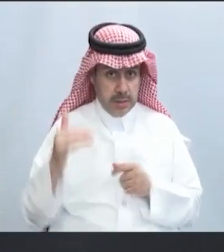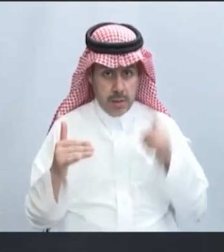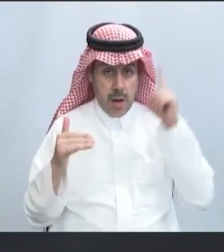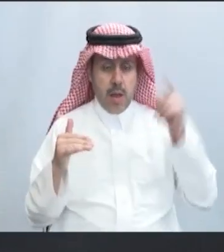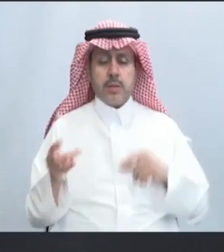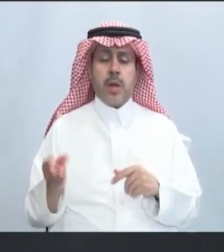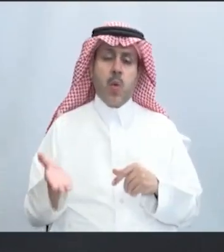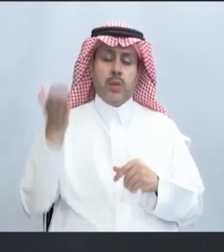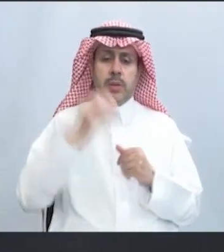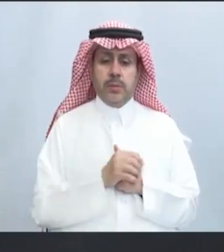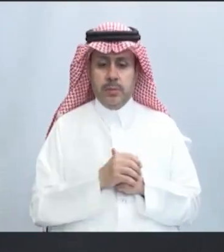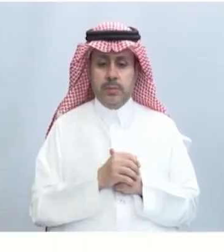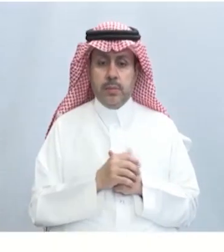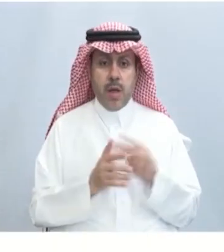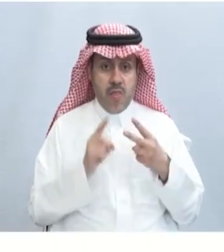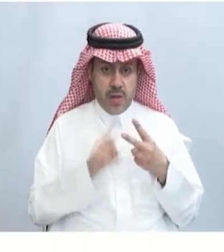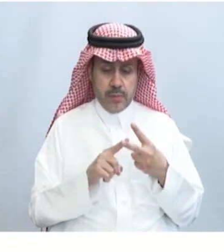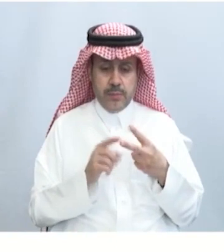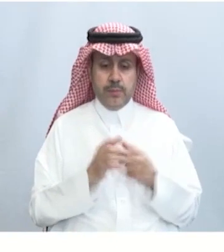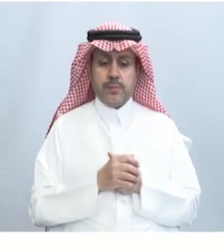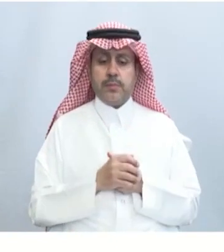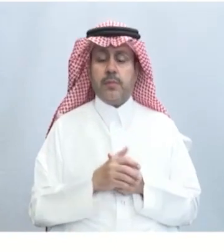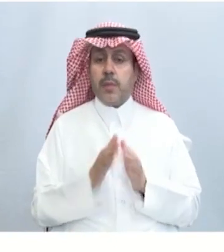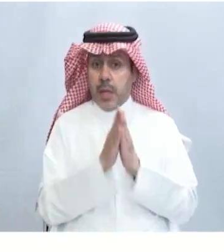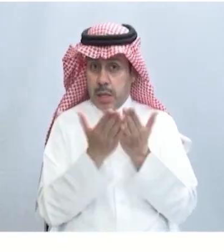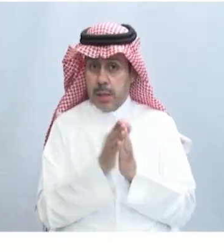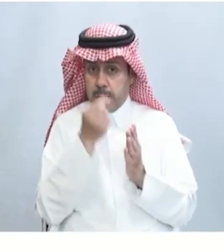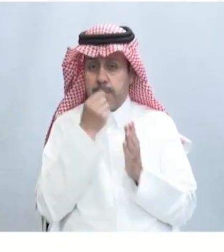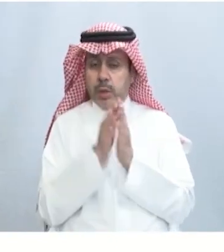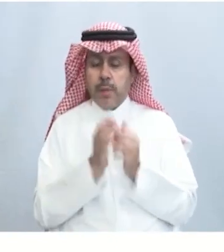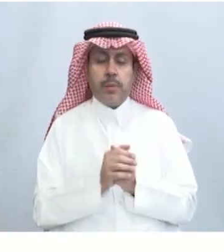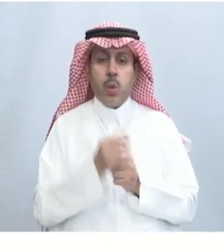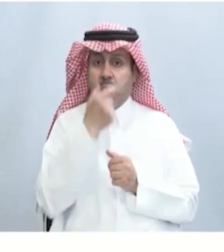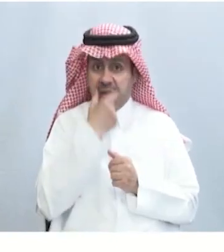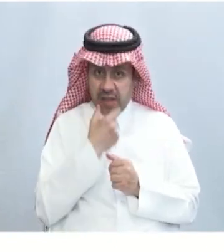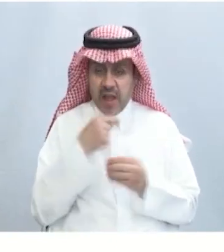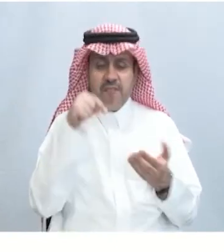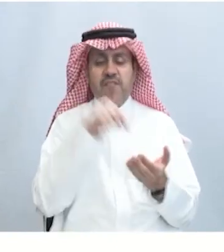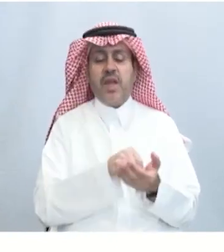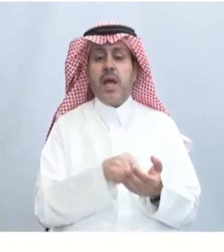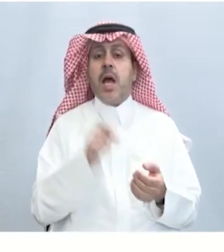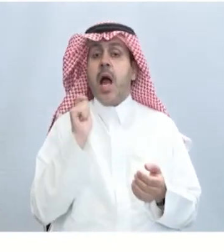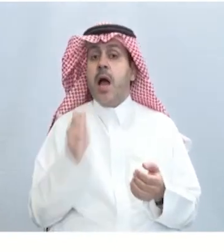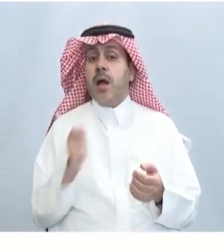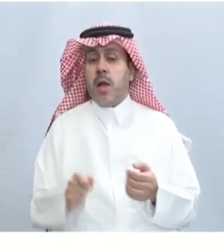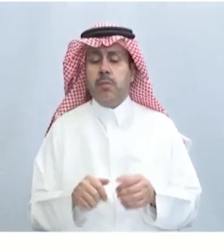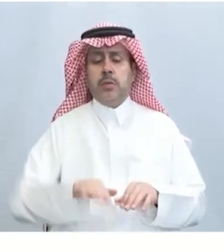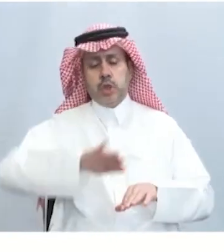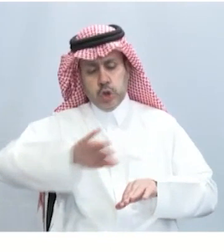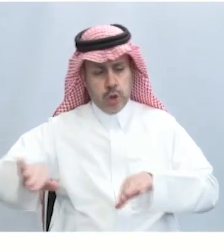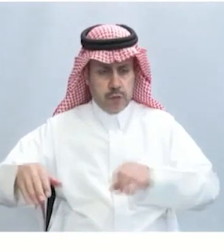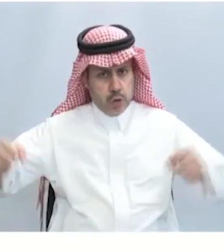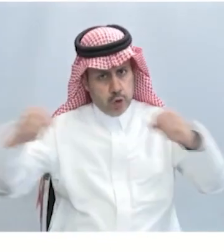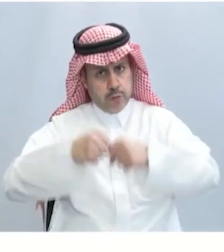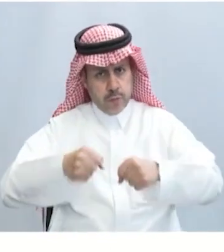سبحانه وتعالى الامر الثاني ان الكتاب والسنه مشتمل على احكام تفصل بين الناس